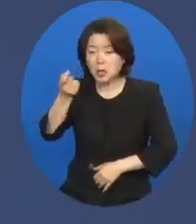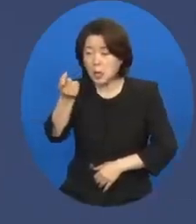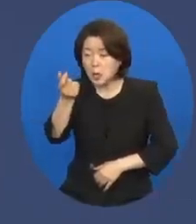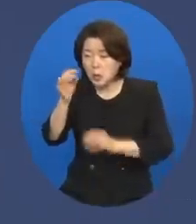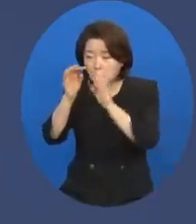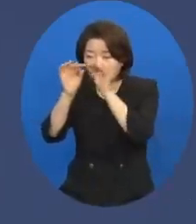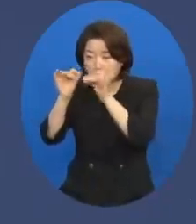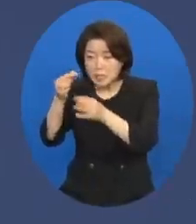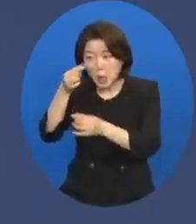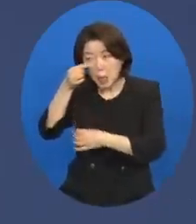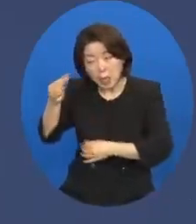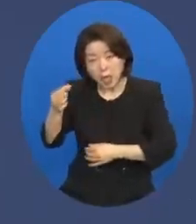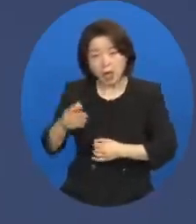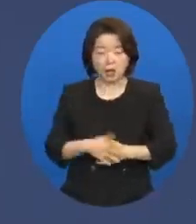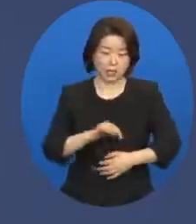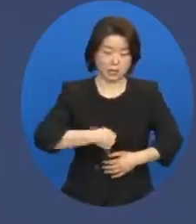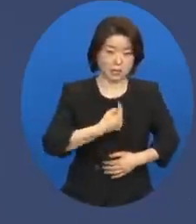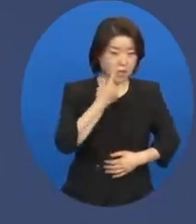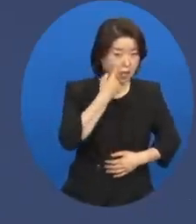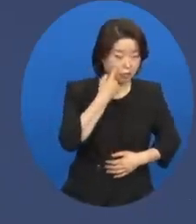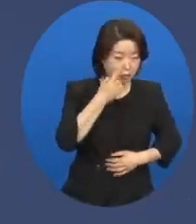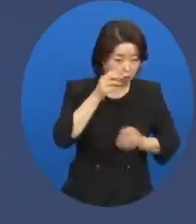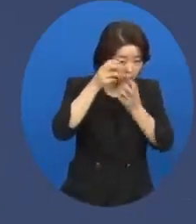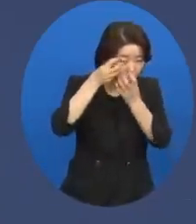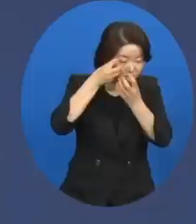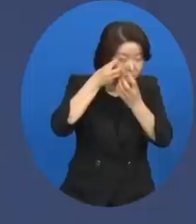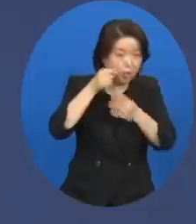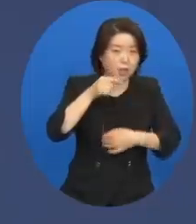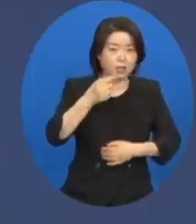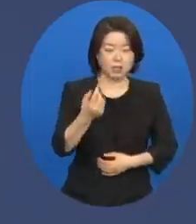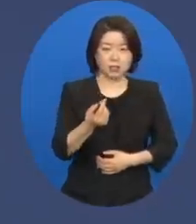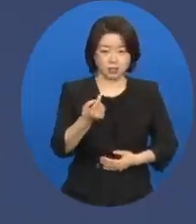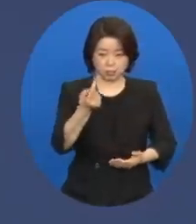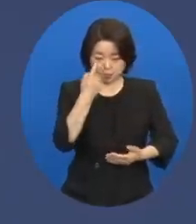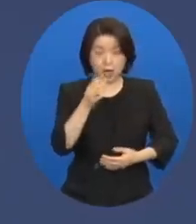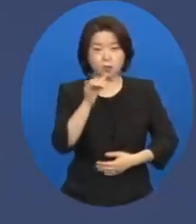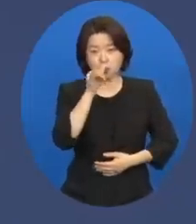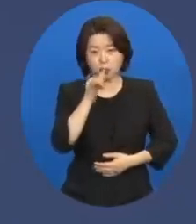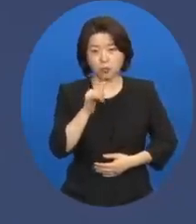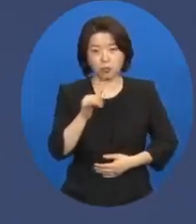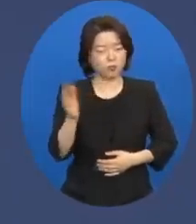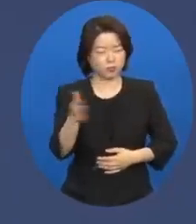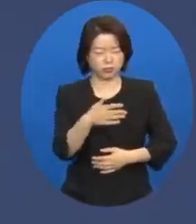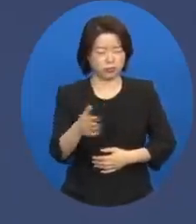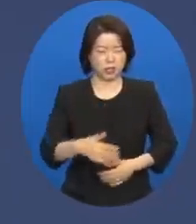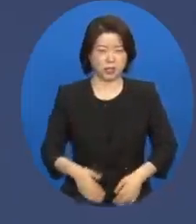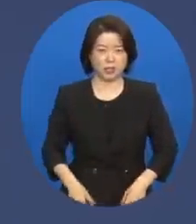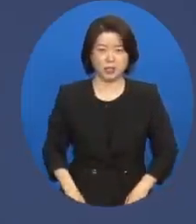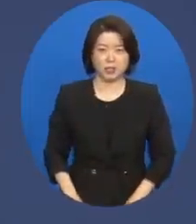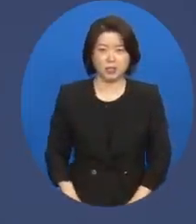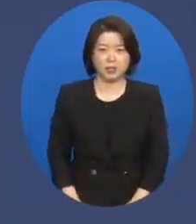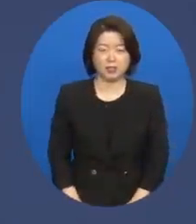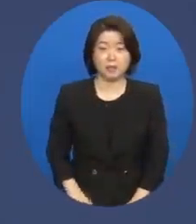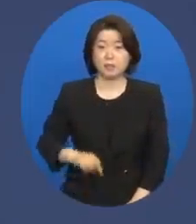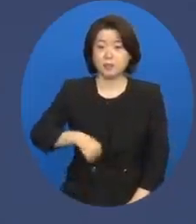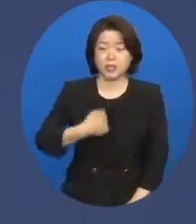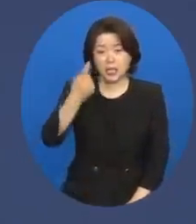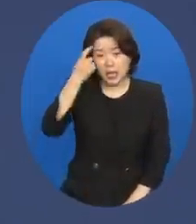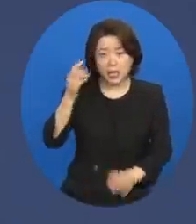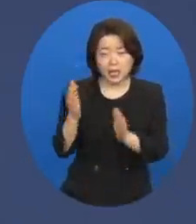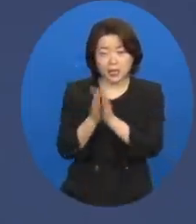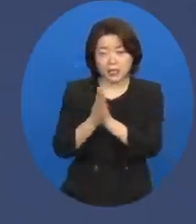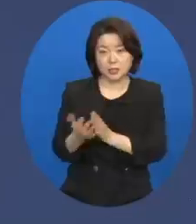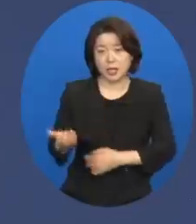티는 빼면서 제 눈에 있는 들보는 못 깨닫잖아요. 그러니까 스스로 가지고 있어.